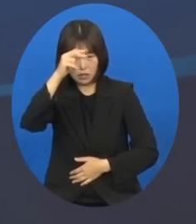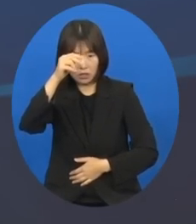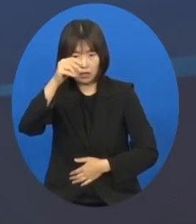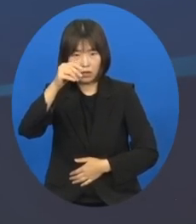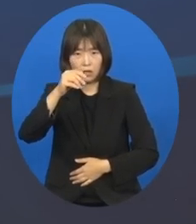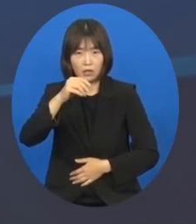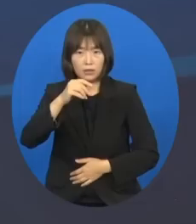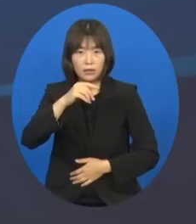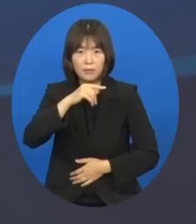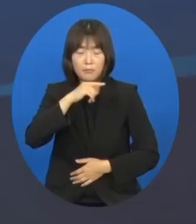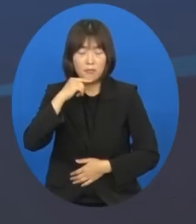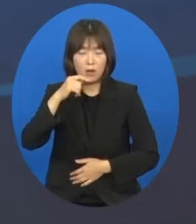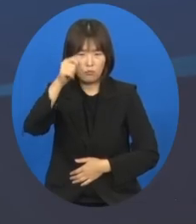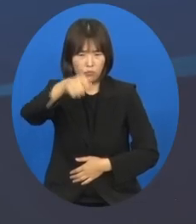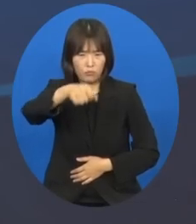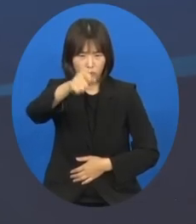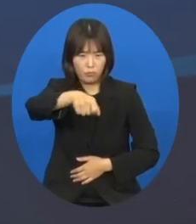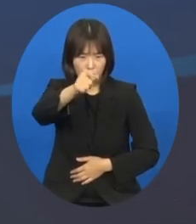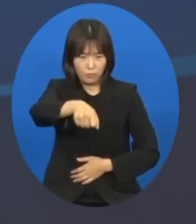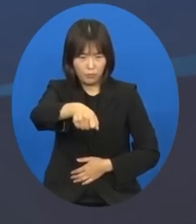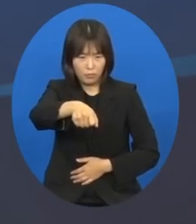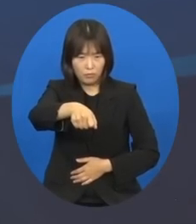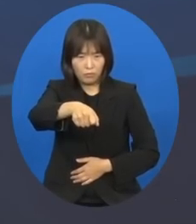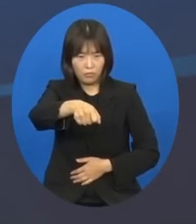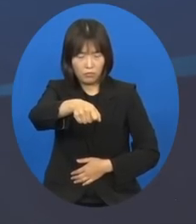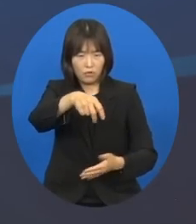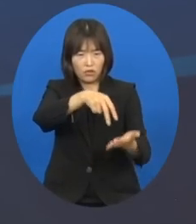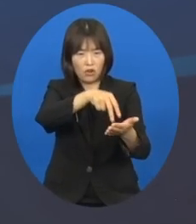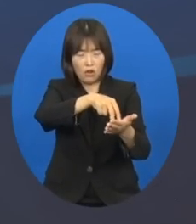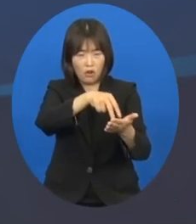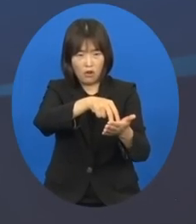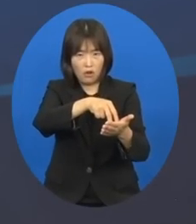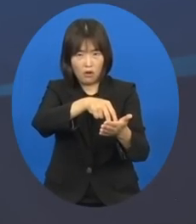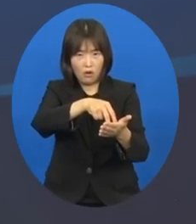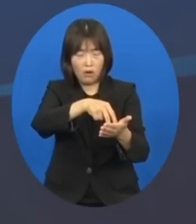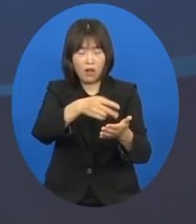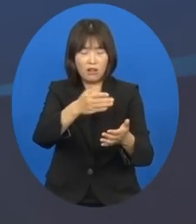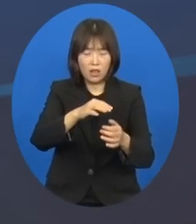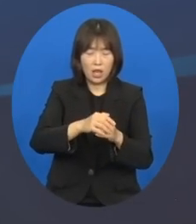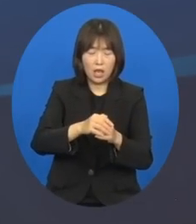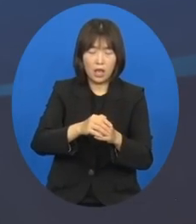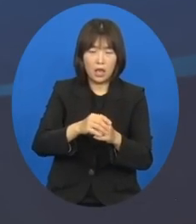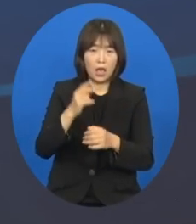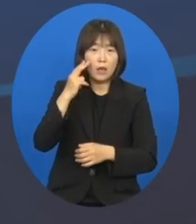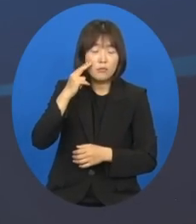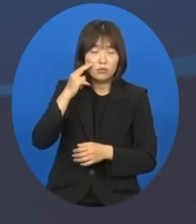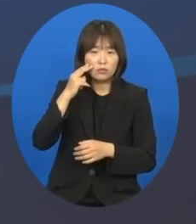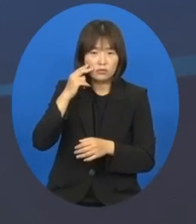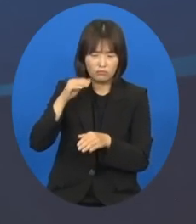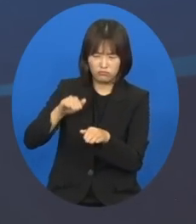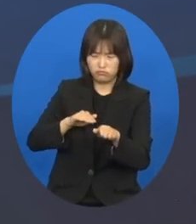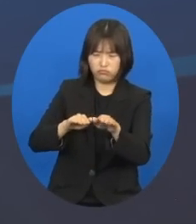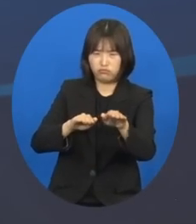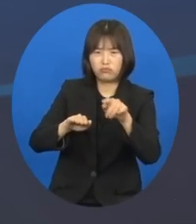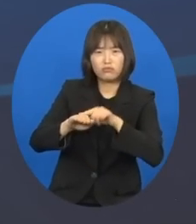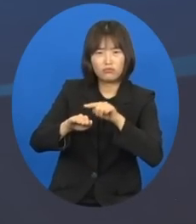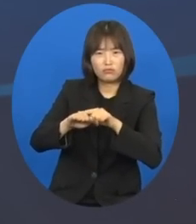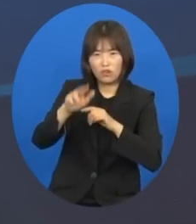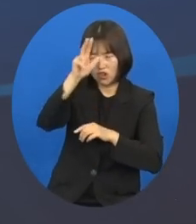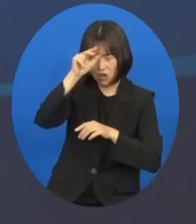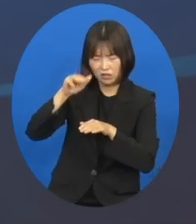불을 치고 경찰차가 따라와요 되게 무서워요 그러면 이제 옆에 갓길에 차를 세우라고 그러죠